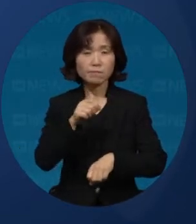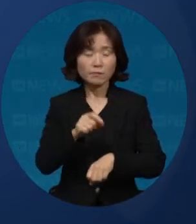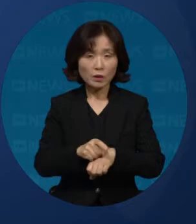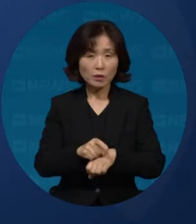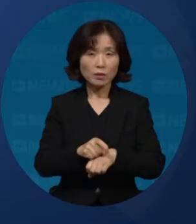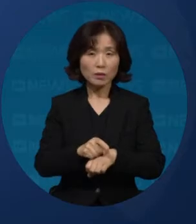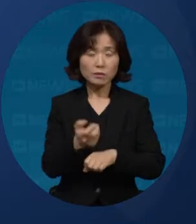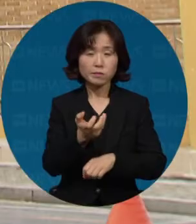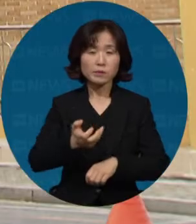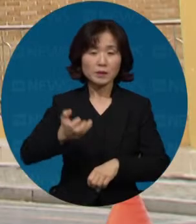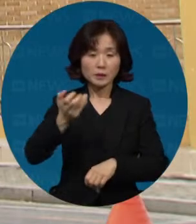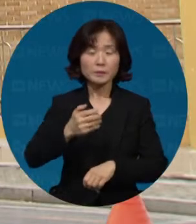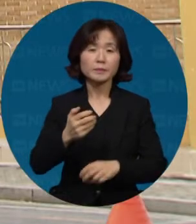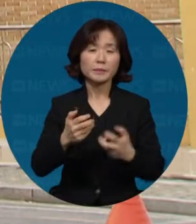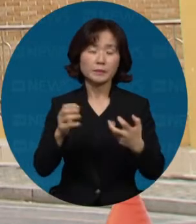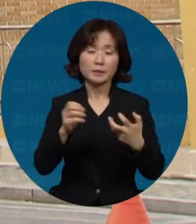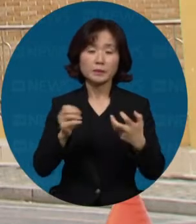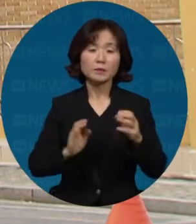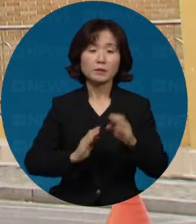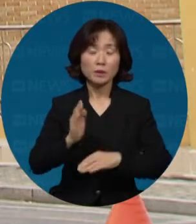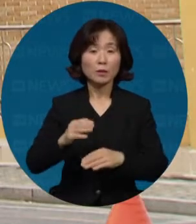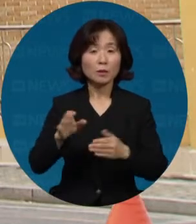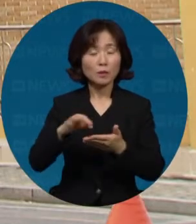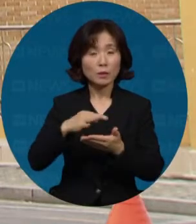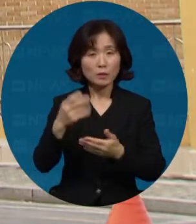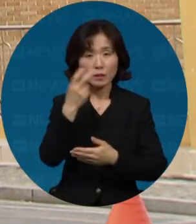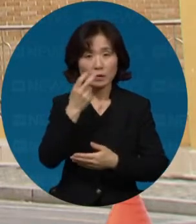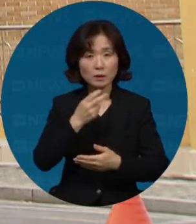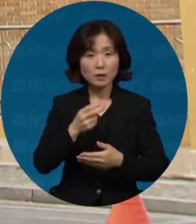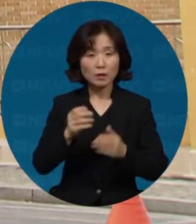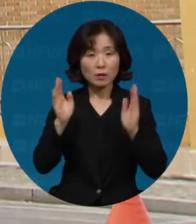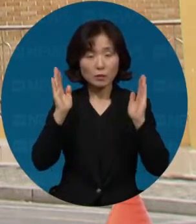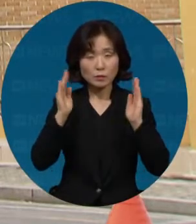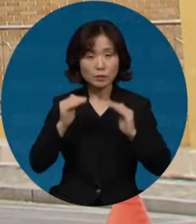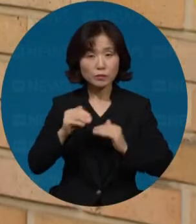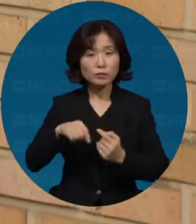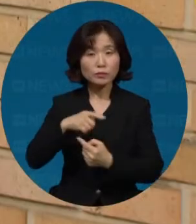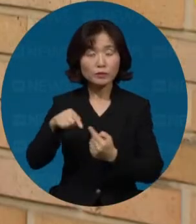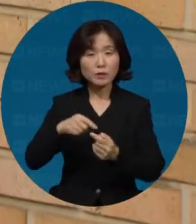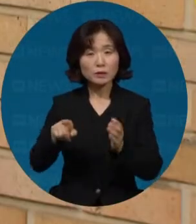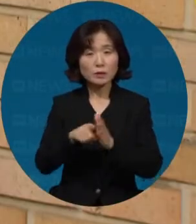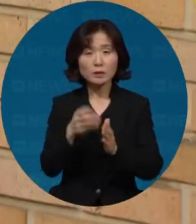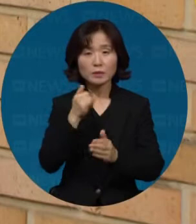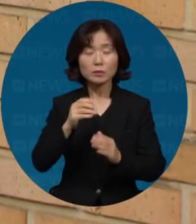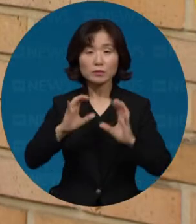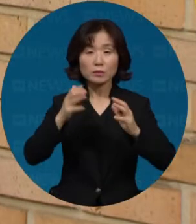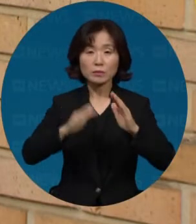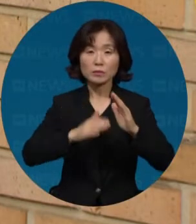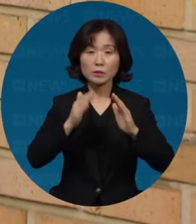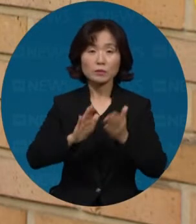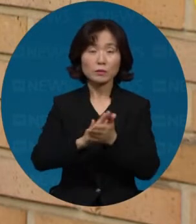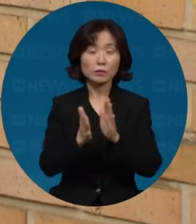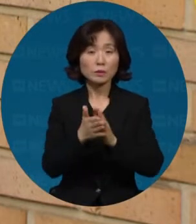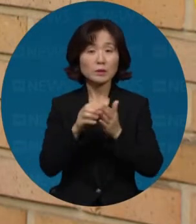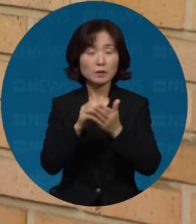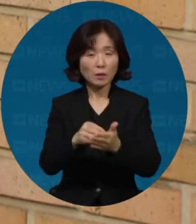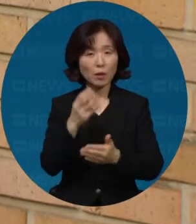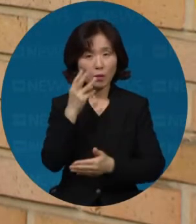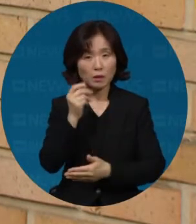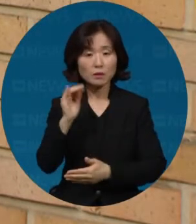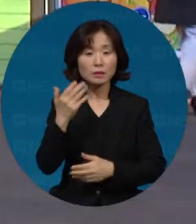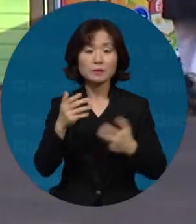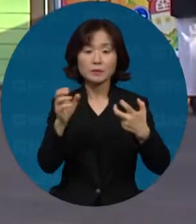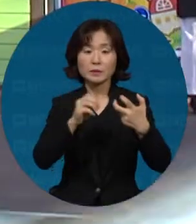를 넘겼습니다 회계 관리와 학사 운영을 신뢰 할 수 있는 국공립 유치원에 입학하기 수월해 졌다는 응답은 70%